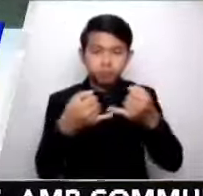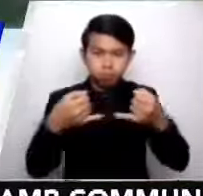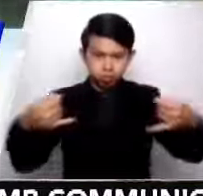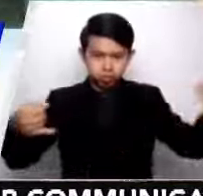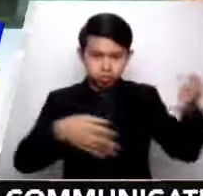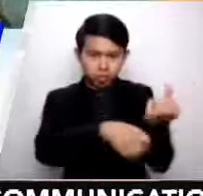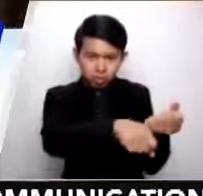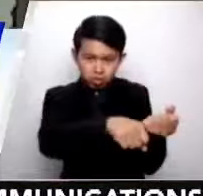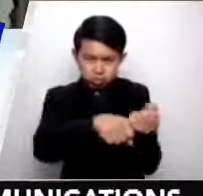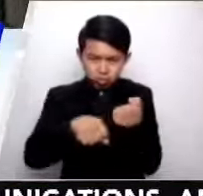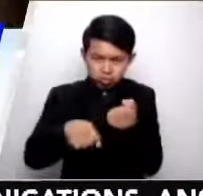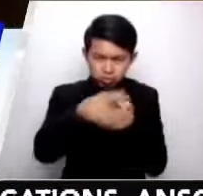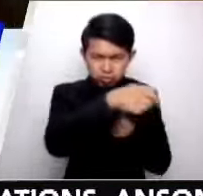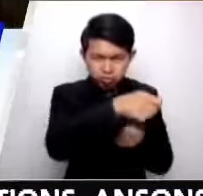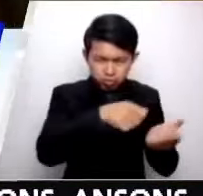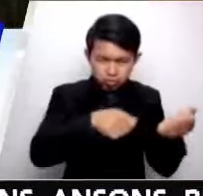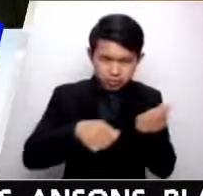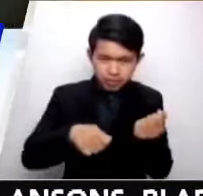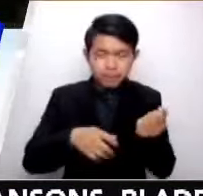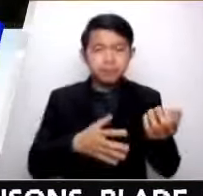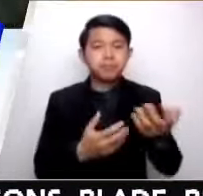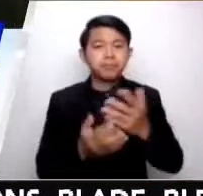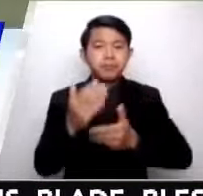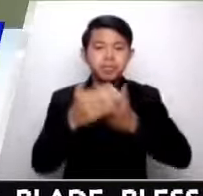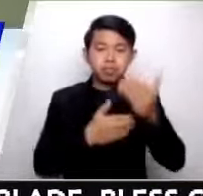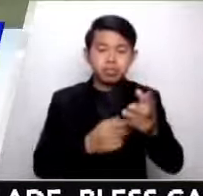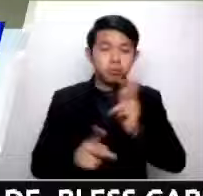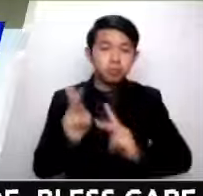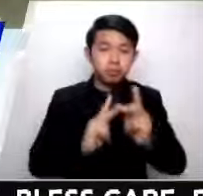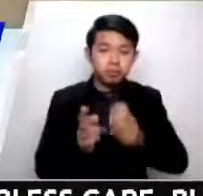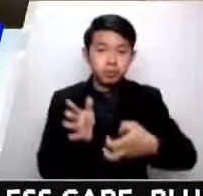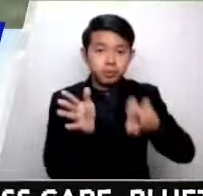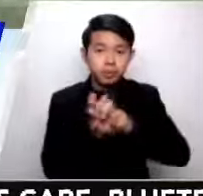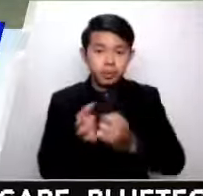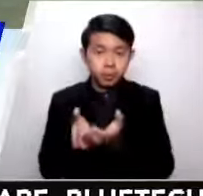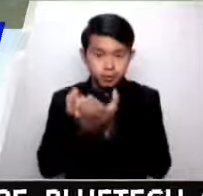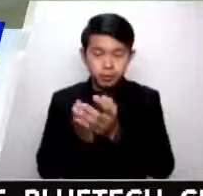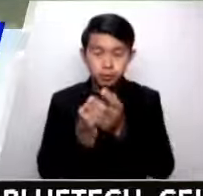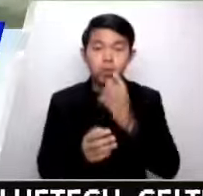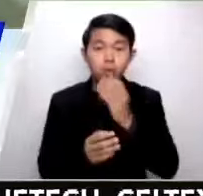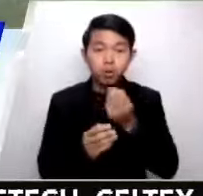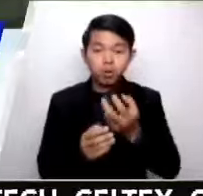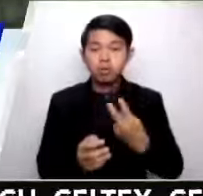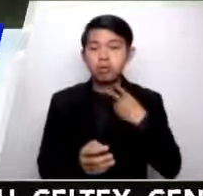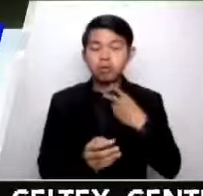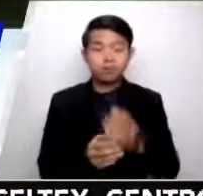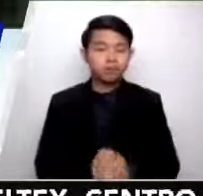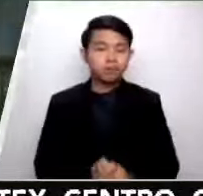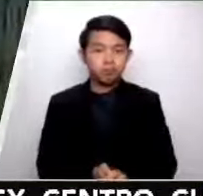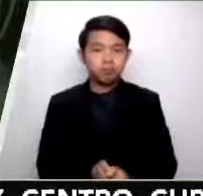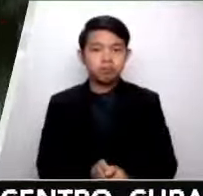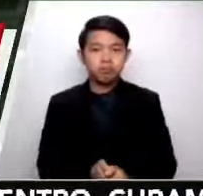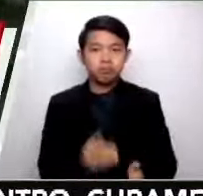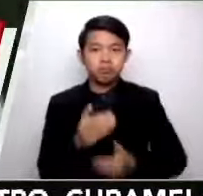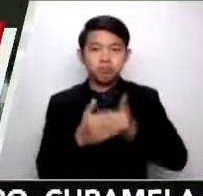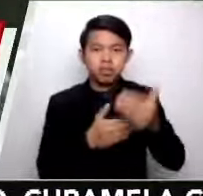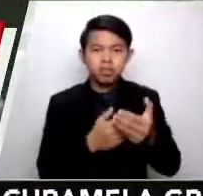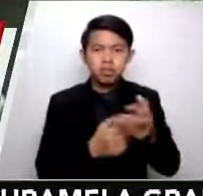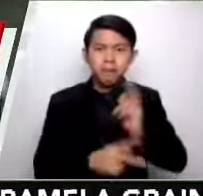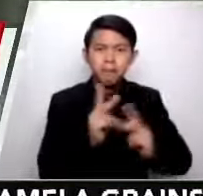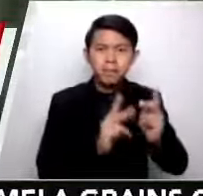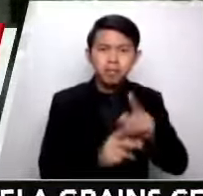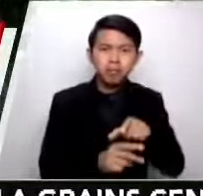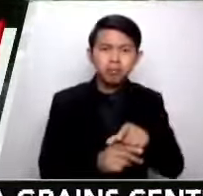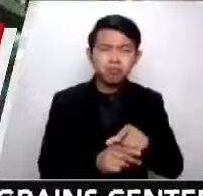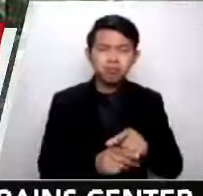mga stranded. Sa mga looban ng Milaor, lagpas tao ang baha. Kumusta po kayo dyan? Alam po,